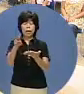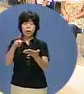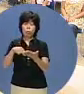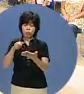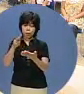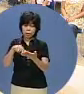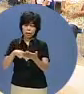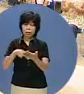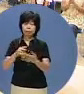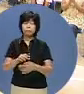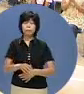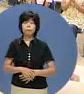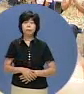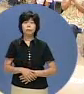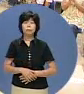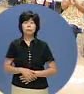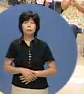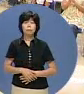披露。